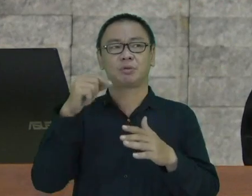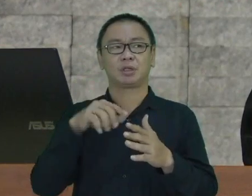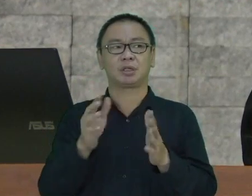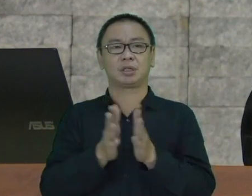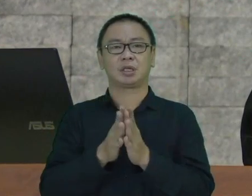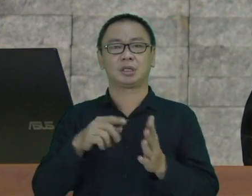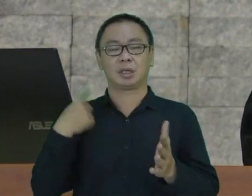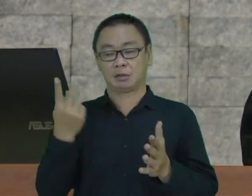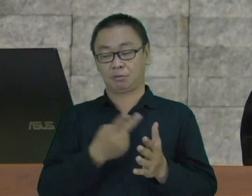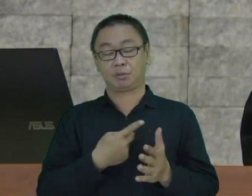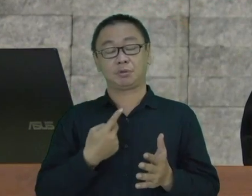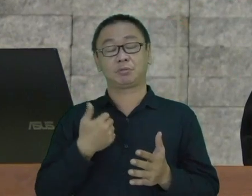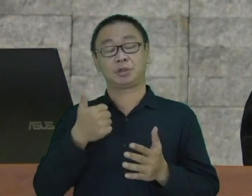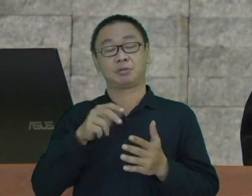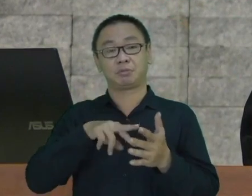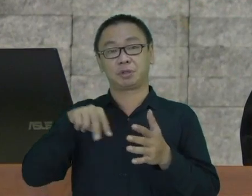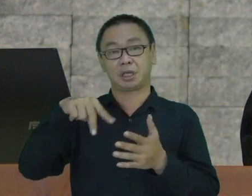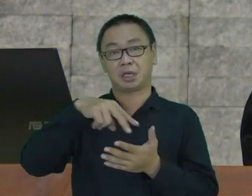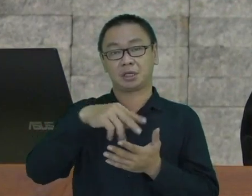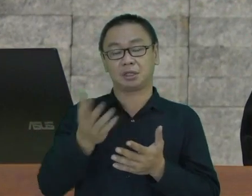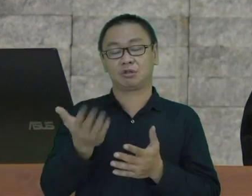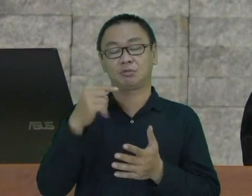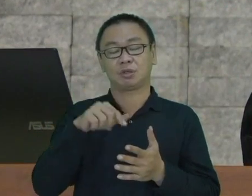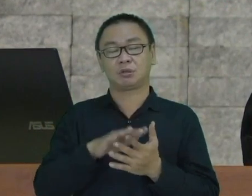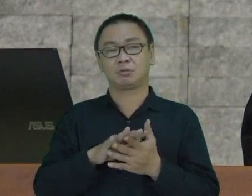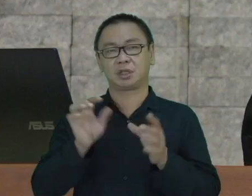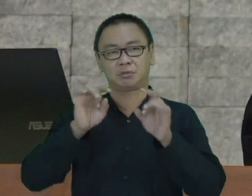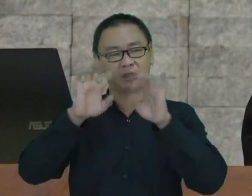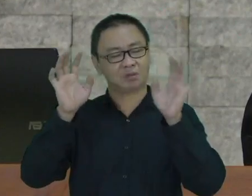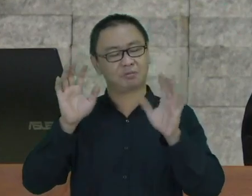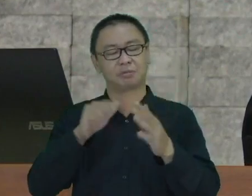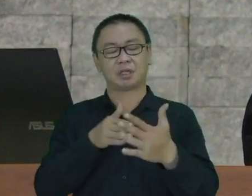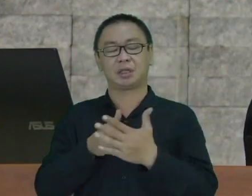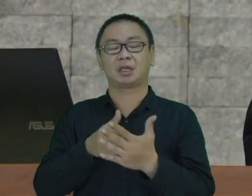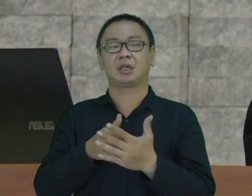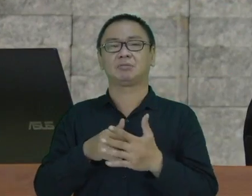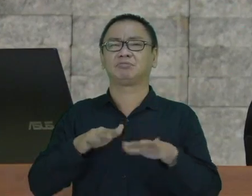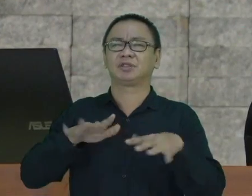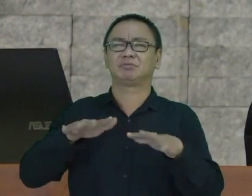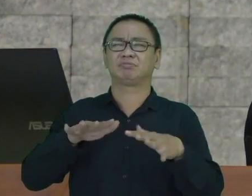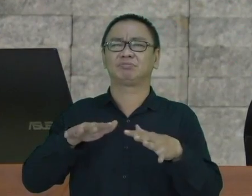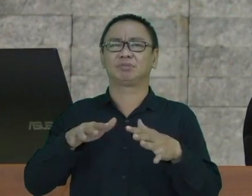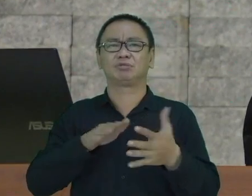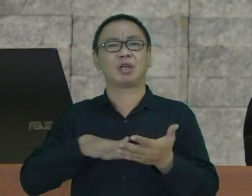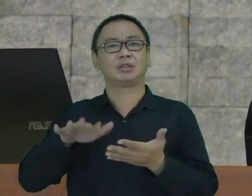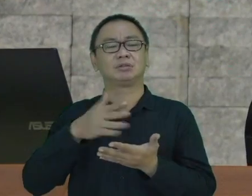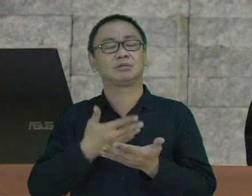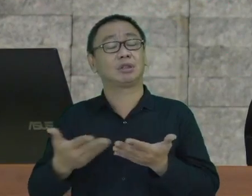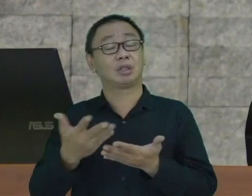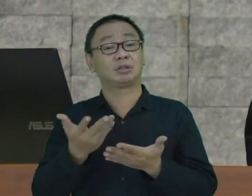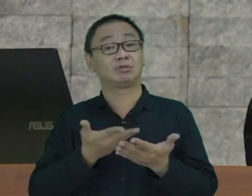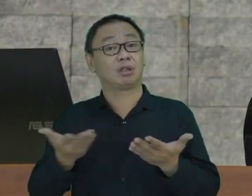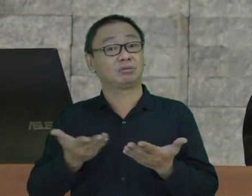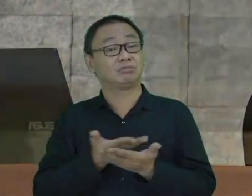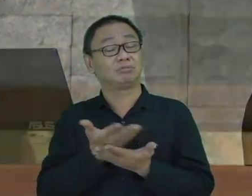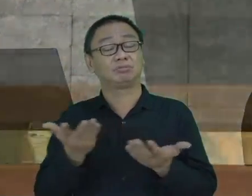kami dapat menjalani kehidupan ini dengan berbagai macam tantangannya. Meskipun suasana, situasi di sekitar kami